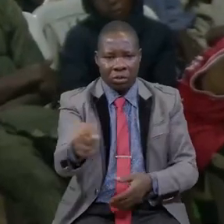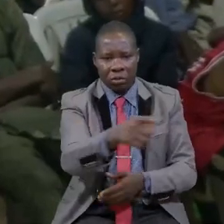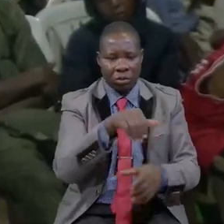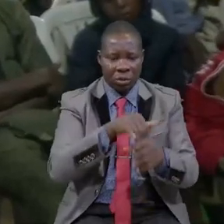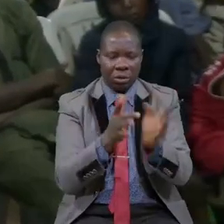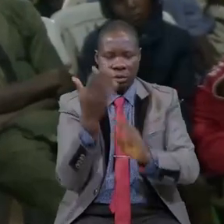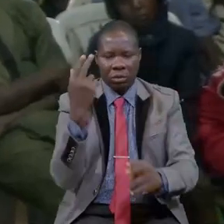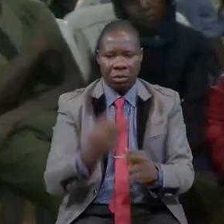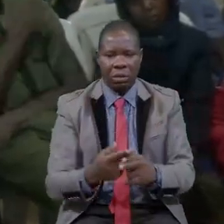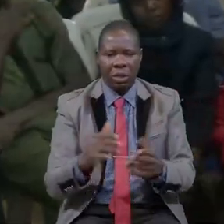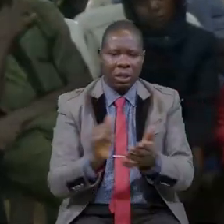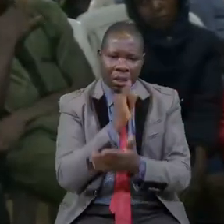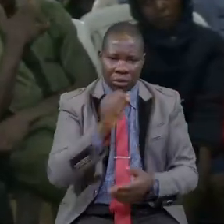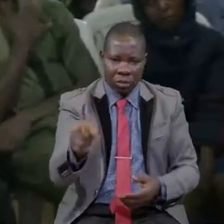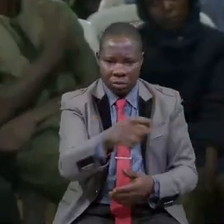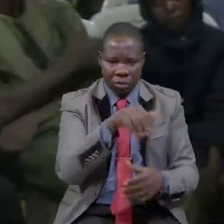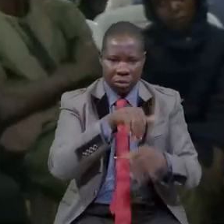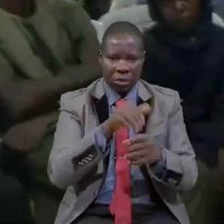Il dit ça, c'est toi.